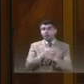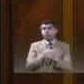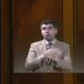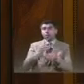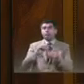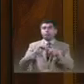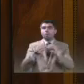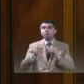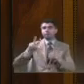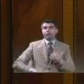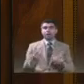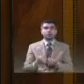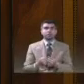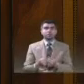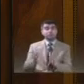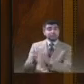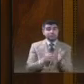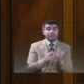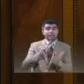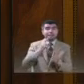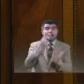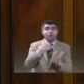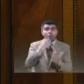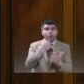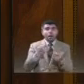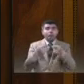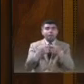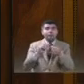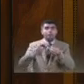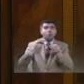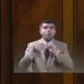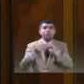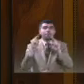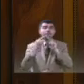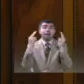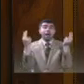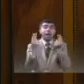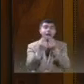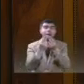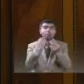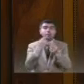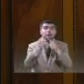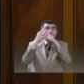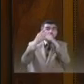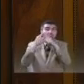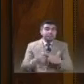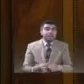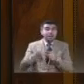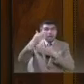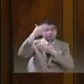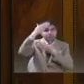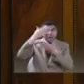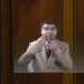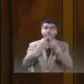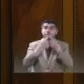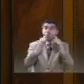ثاني عنده علاقة بتأثير الأزمة العالمية على الميزانية، بحيث أن الميزانية المغربية عرفت غد عدة